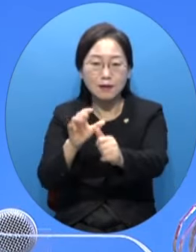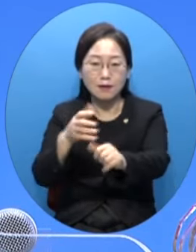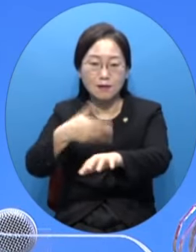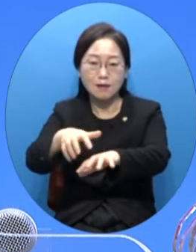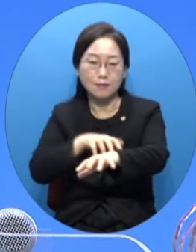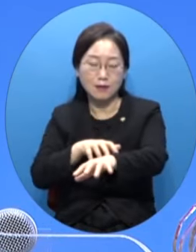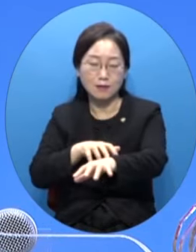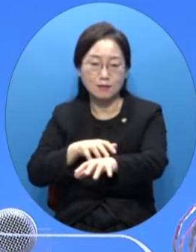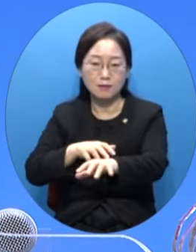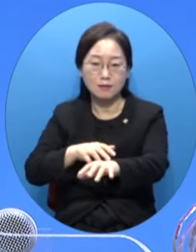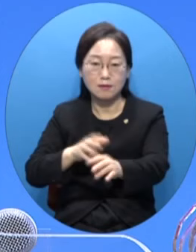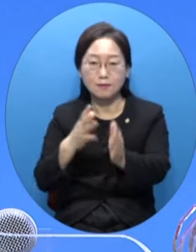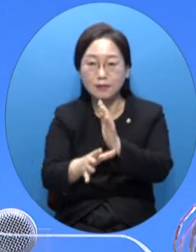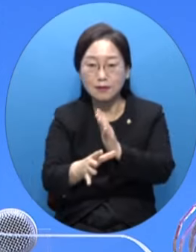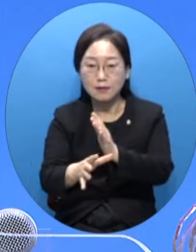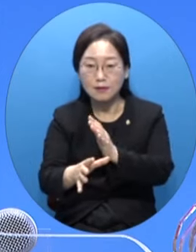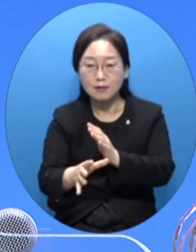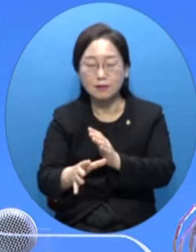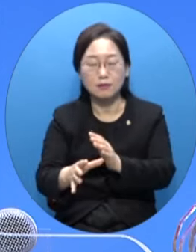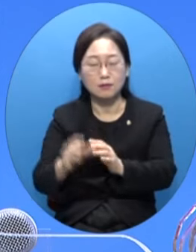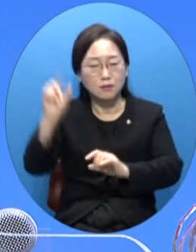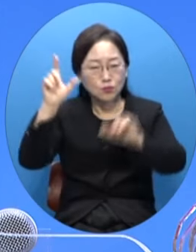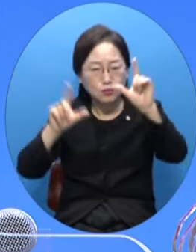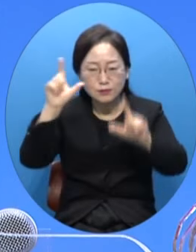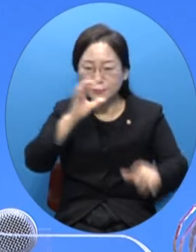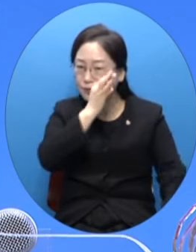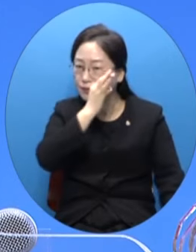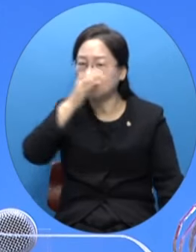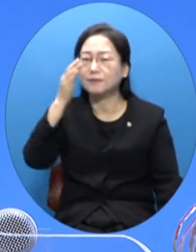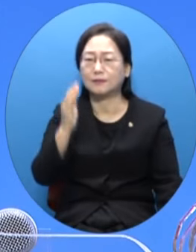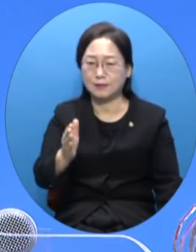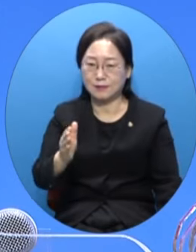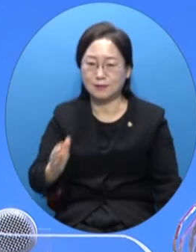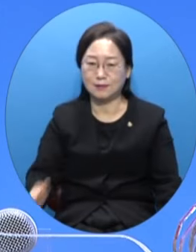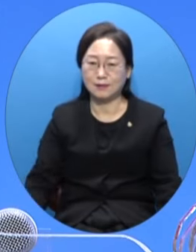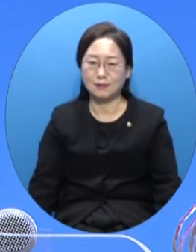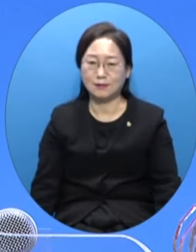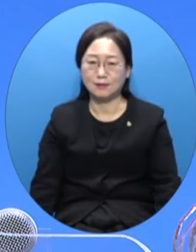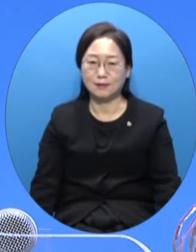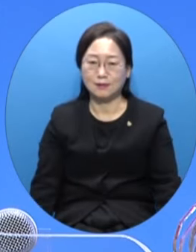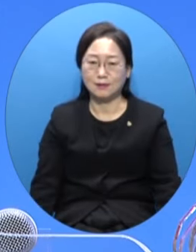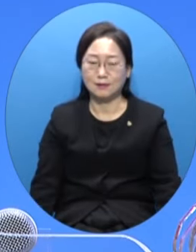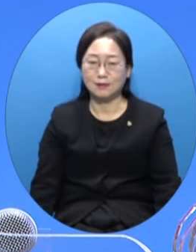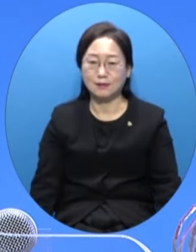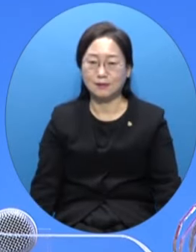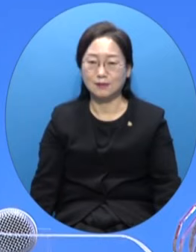깡패짓하고 하는 이러한 부끄러운 삶을 살면 안 되는 것입니다.